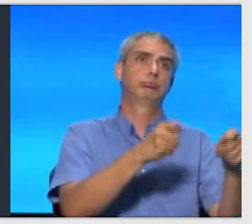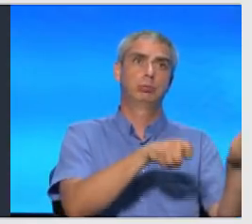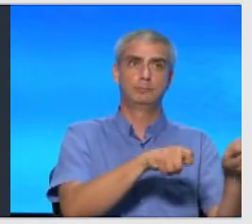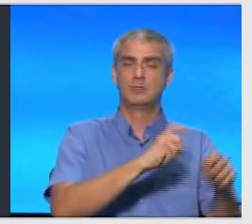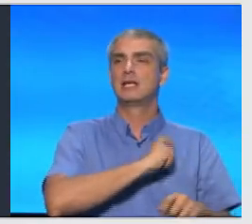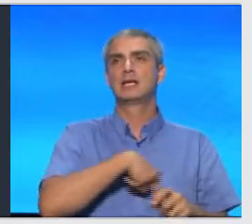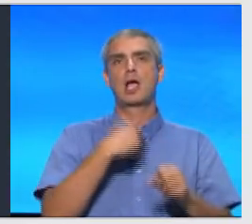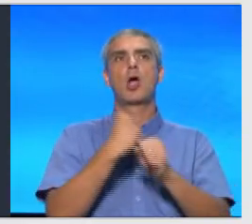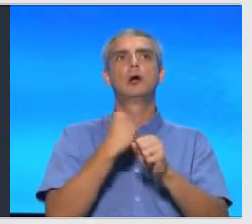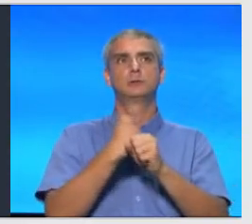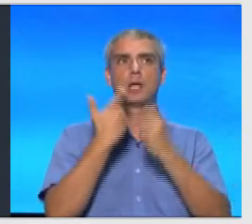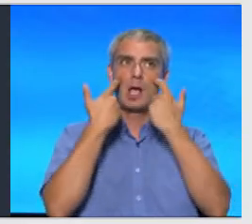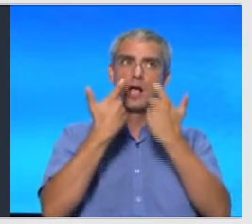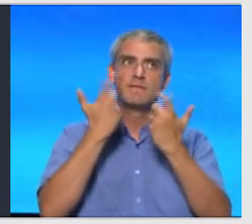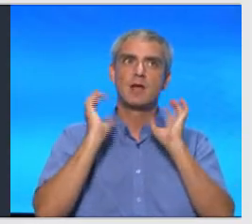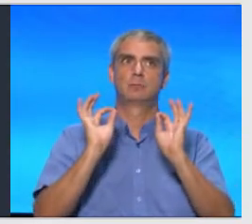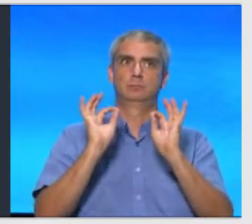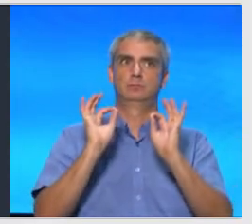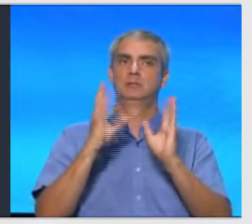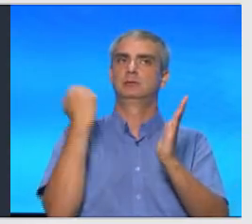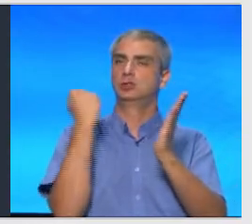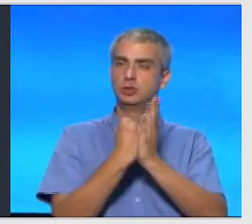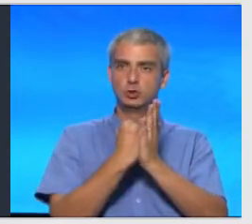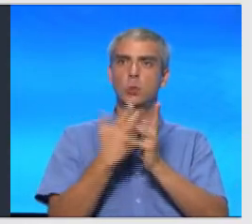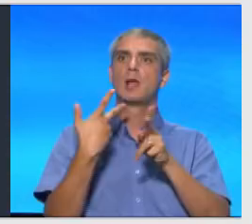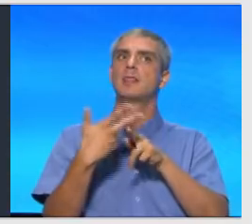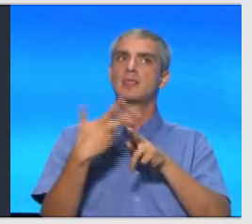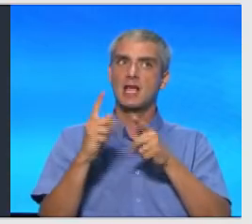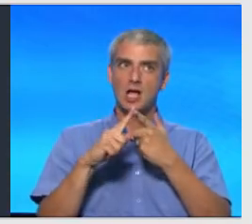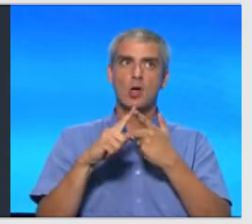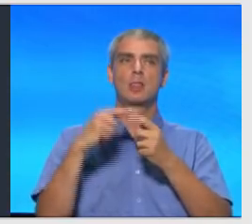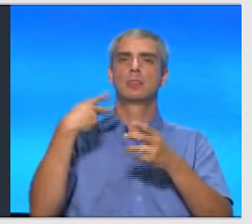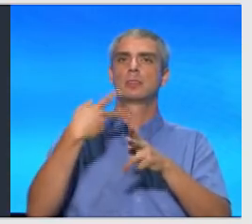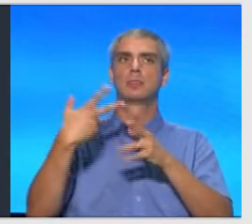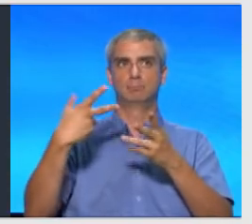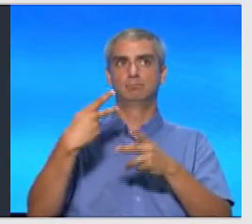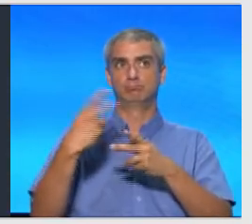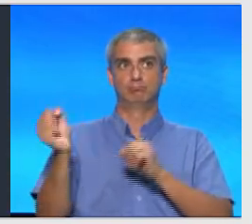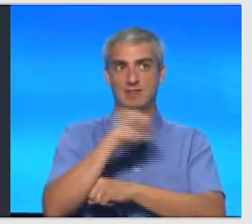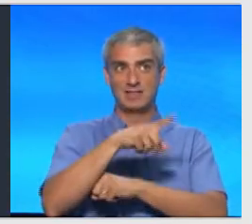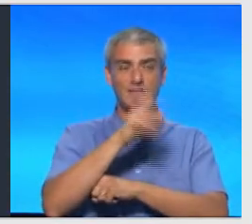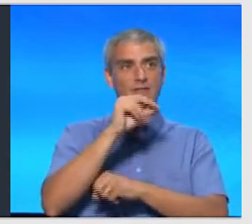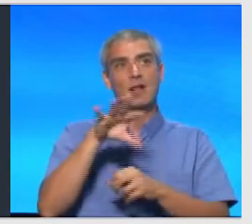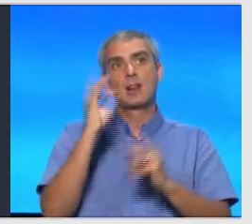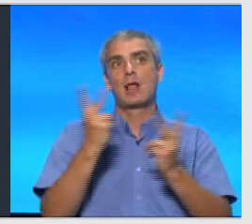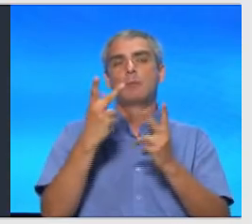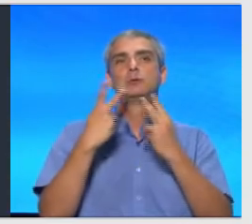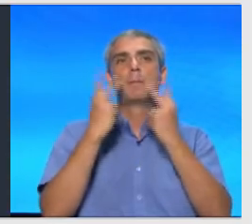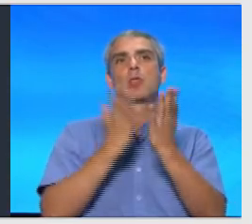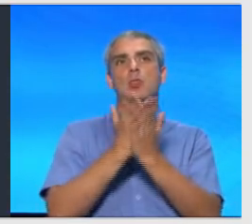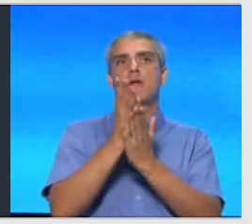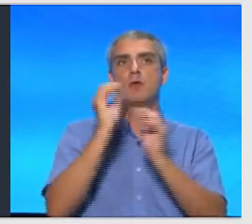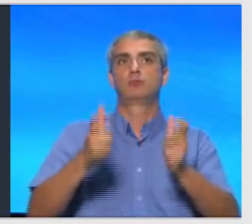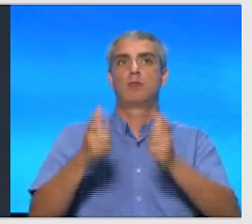העירייה מקיימת אכיפה קפדנית במקום בנושאי רישוי, ניקיון, תברואה, ובמקביל פועלת גם למצוא פתרונות קבועים